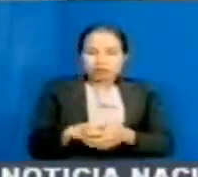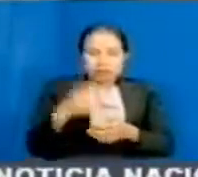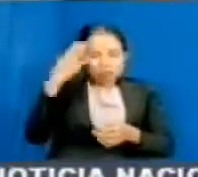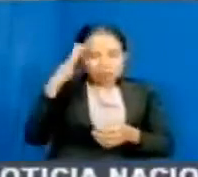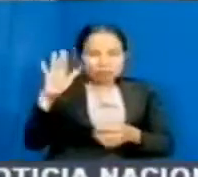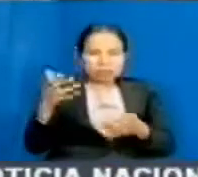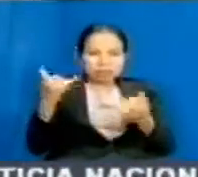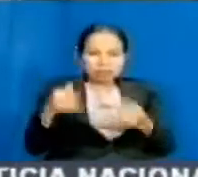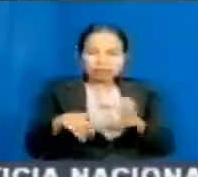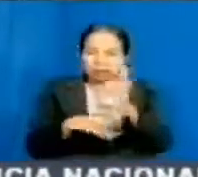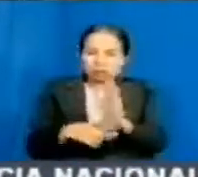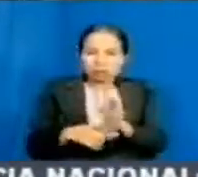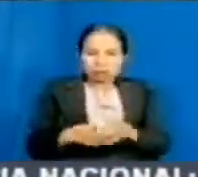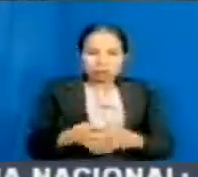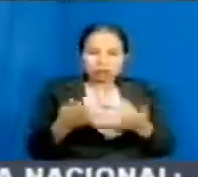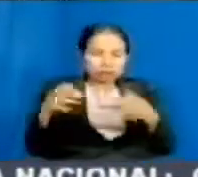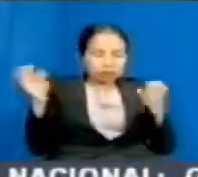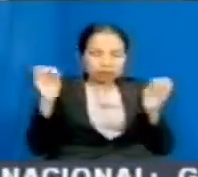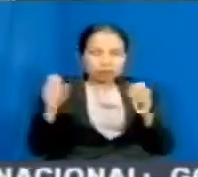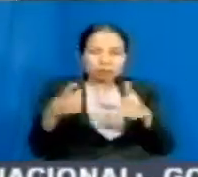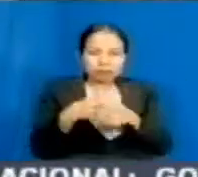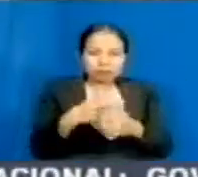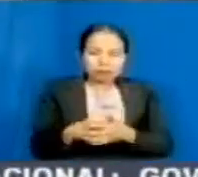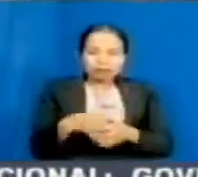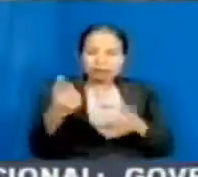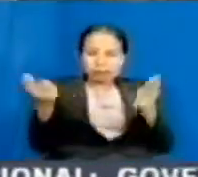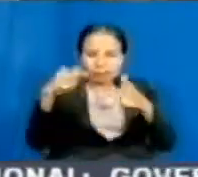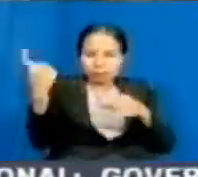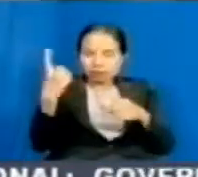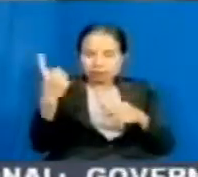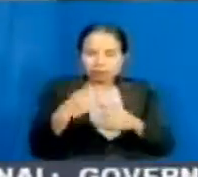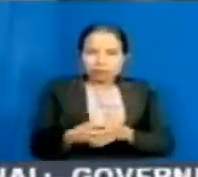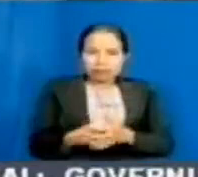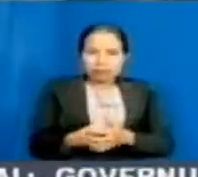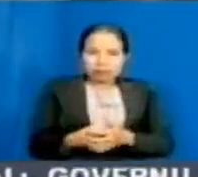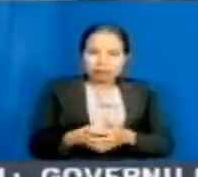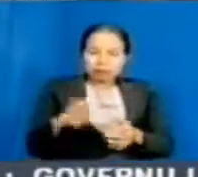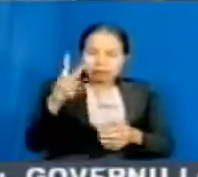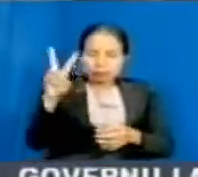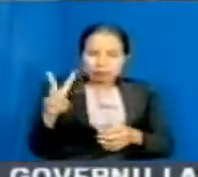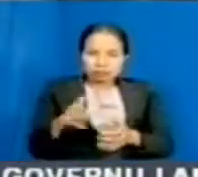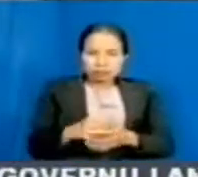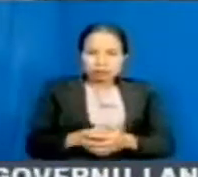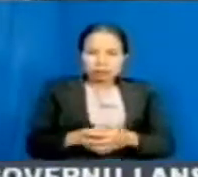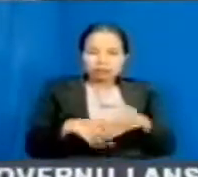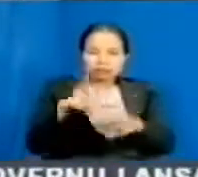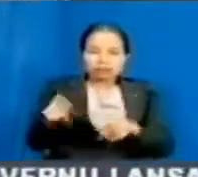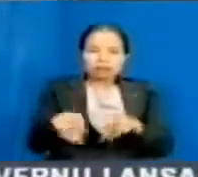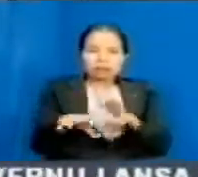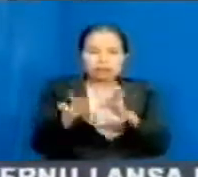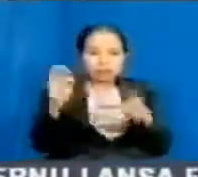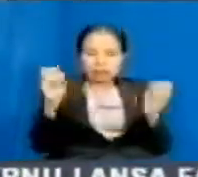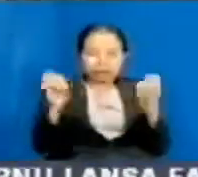tenang. Agora si ita dun malu red. Agora lah, ida ne primera fase mak main fatin. Lister primera fase. Agora segunda fase de kombinasi red nanti la mai